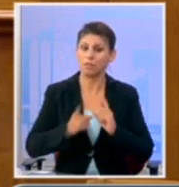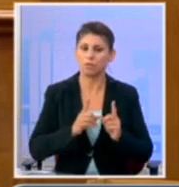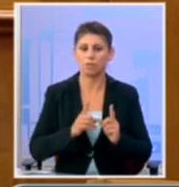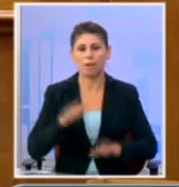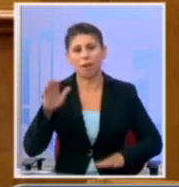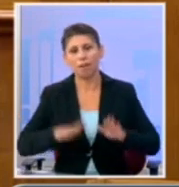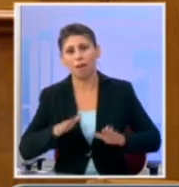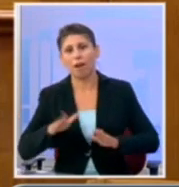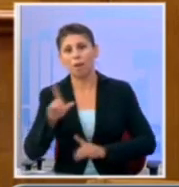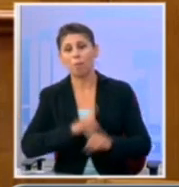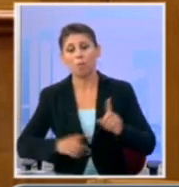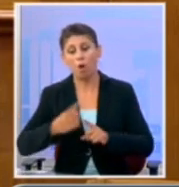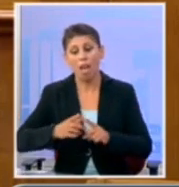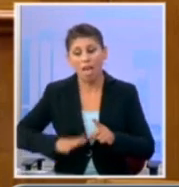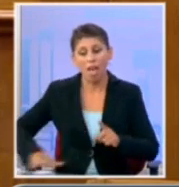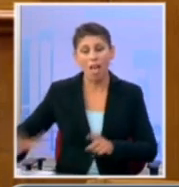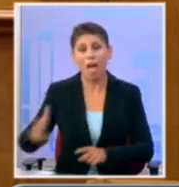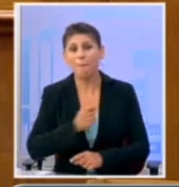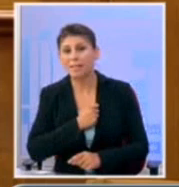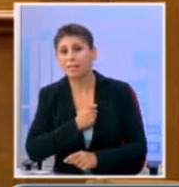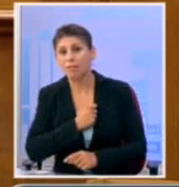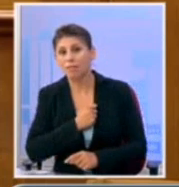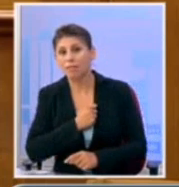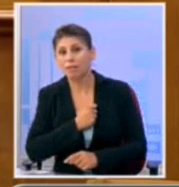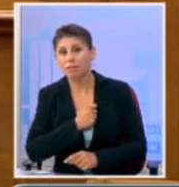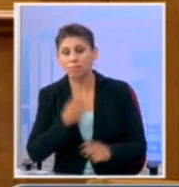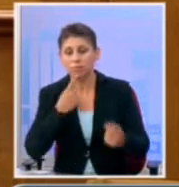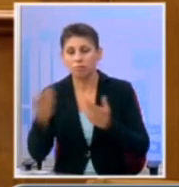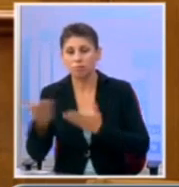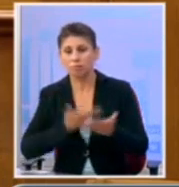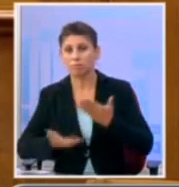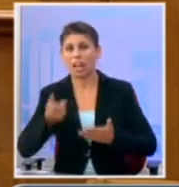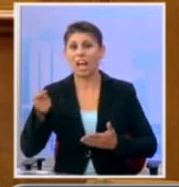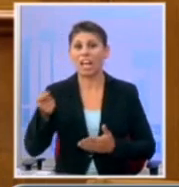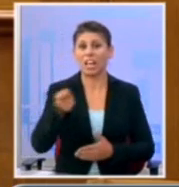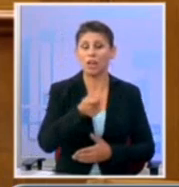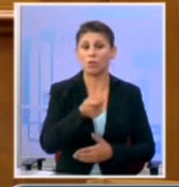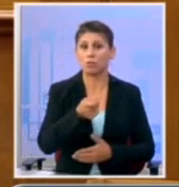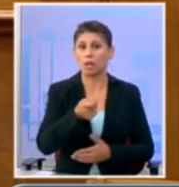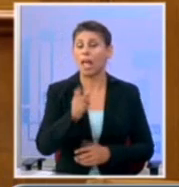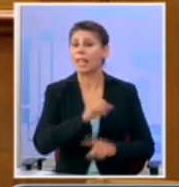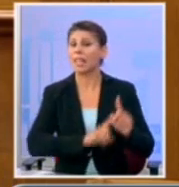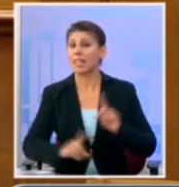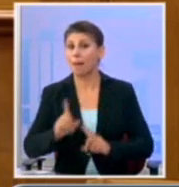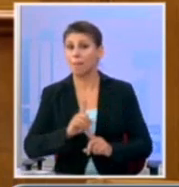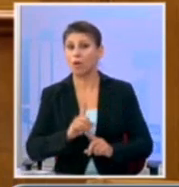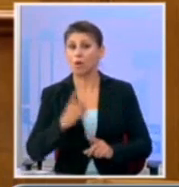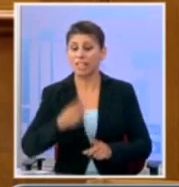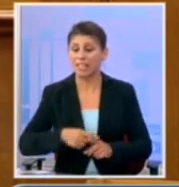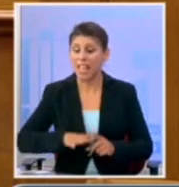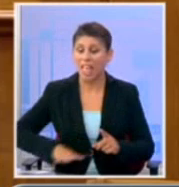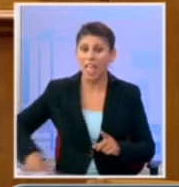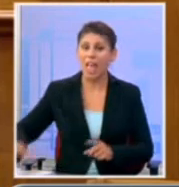ελληνικός λαός εμπιστεύεται για να διαπραγματευτεί το χρέος, για ποιον ο ελληνικός λαός